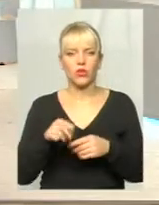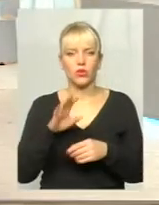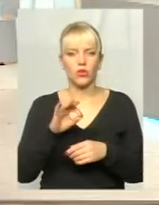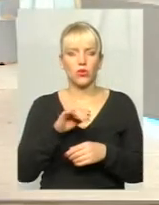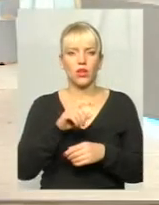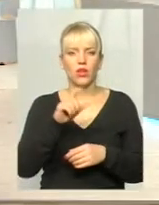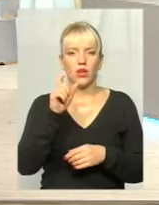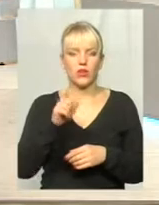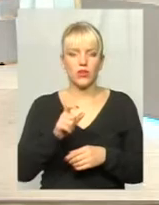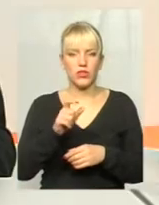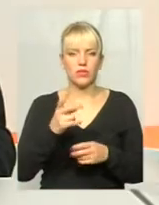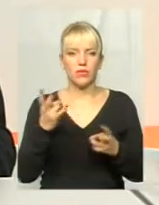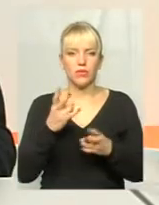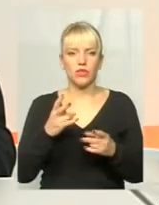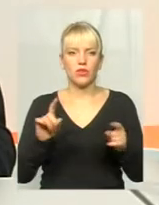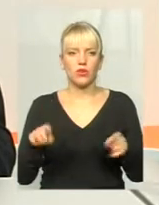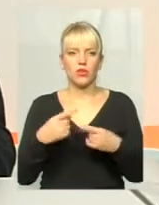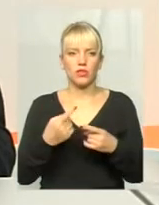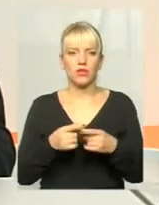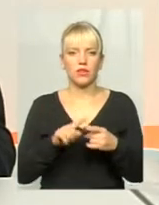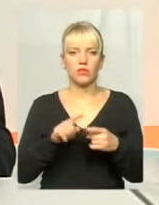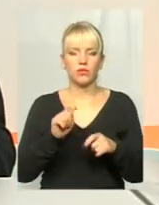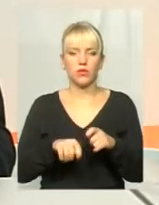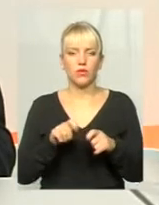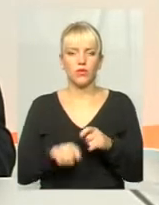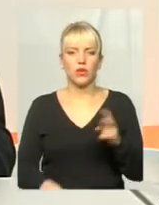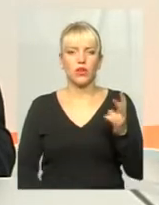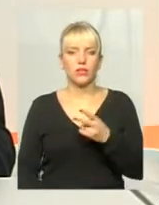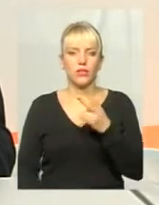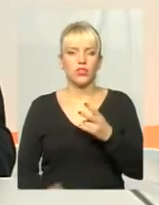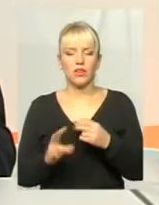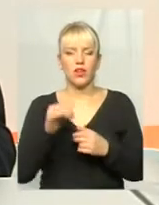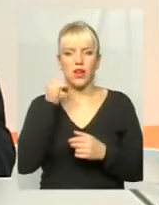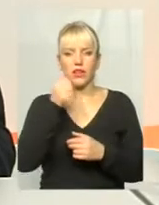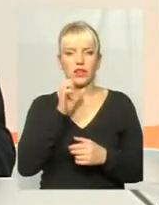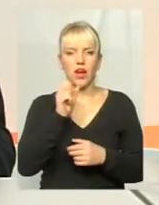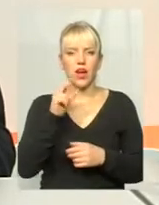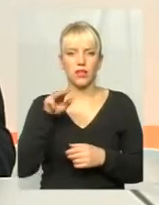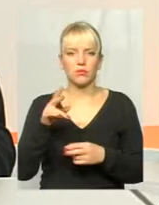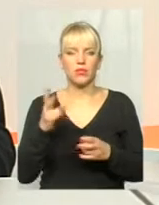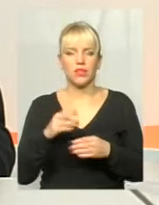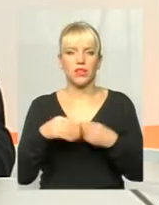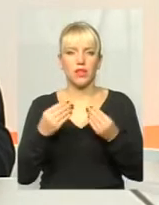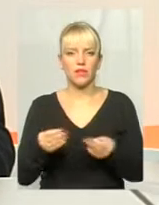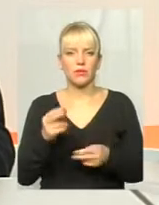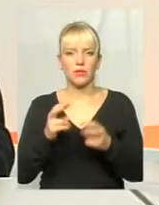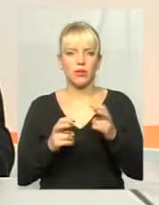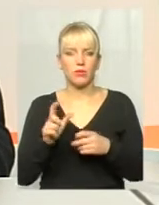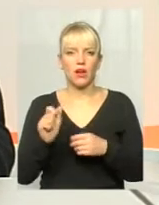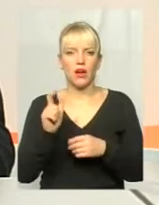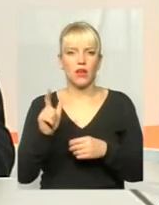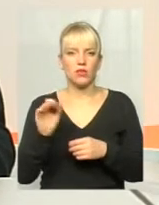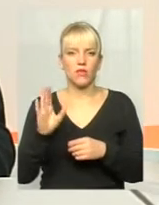роботу організувати двічі на рік. Акт повинен надаватися підприємству газового